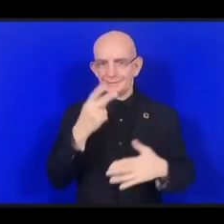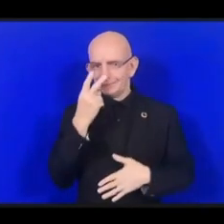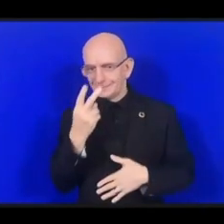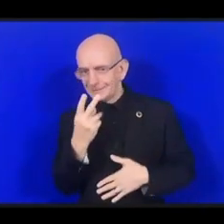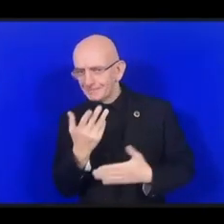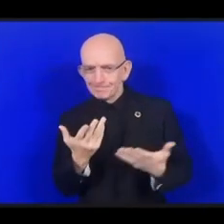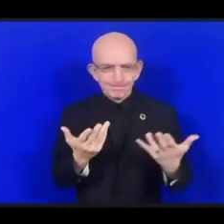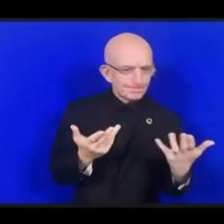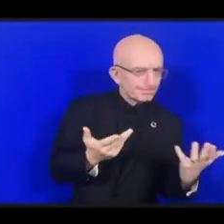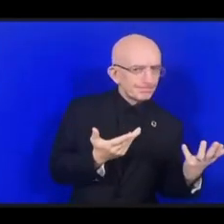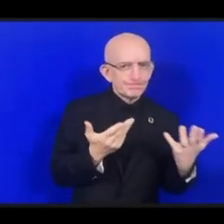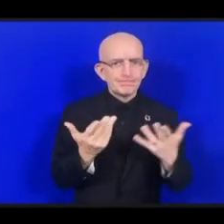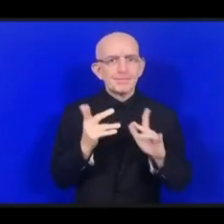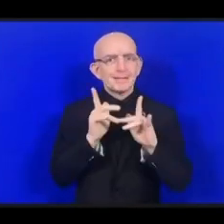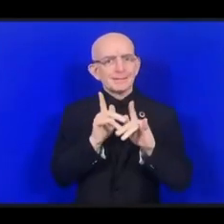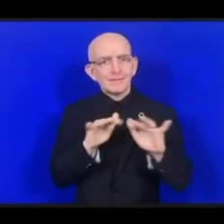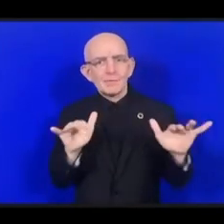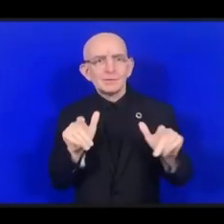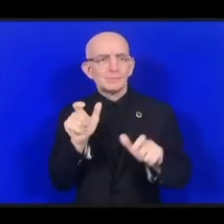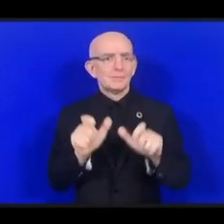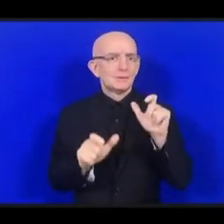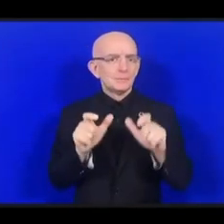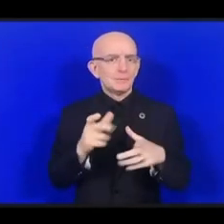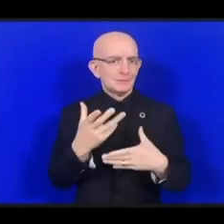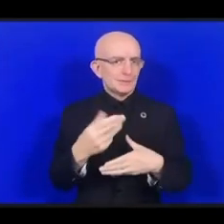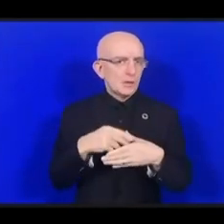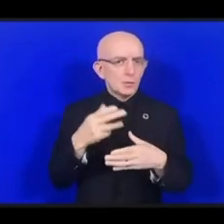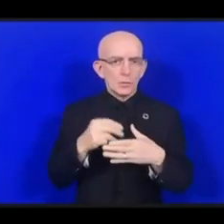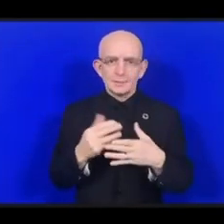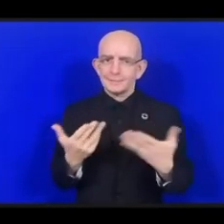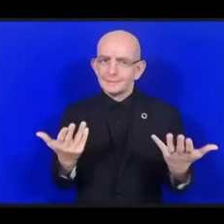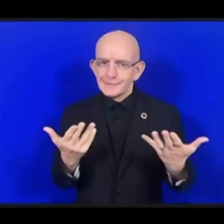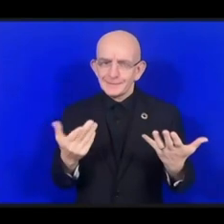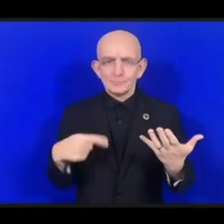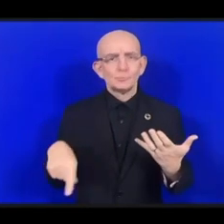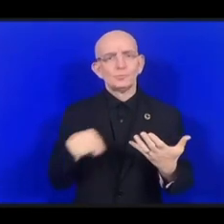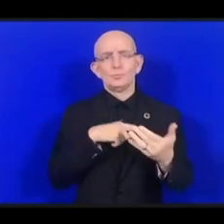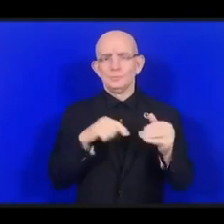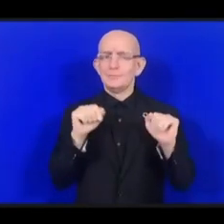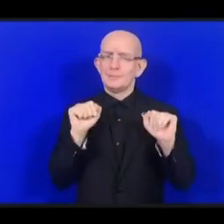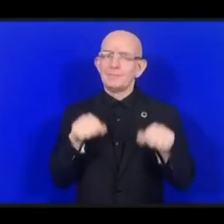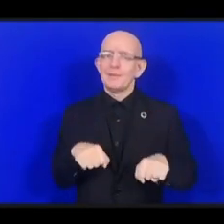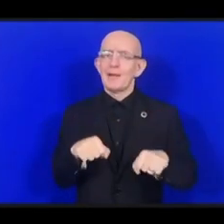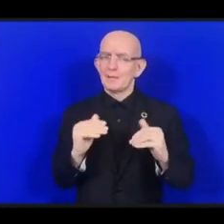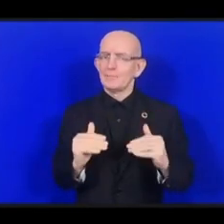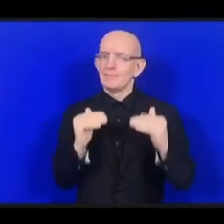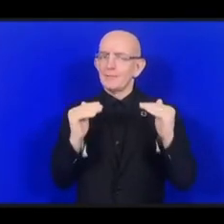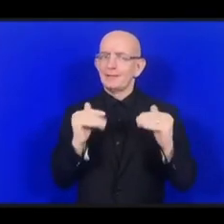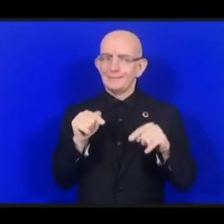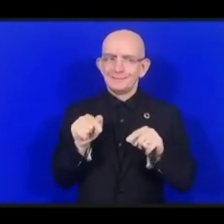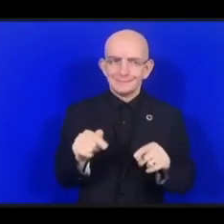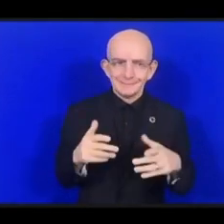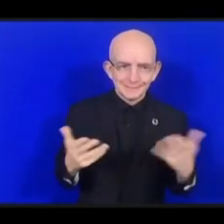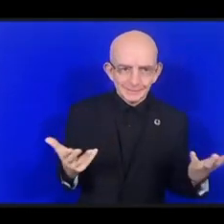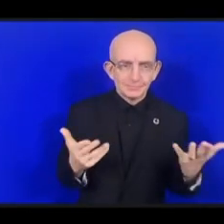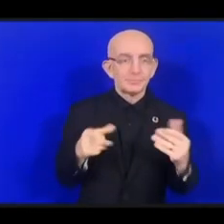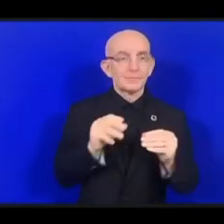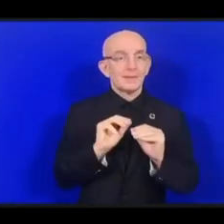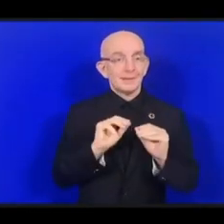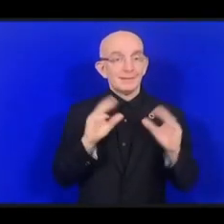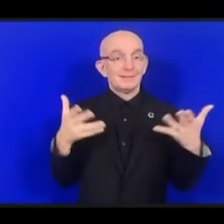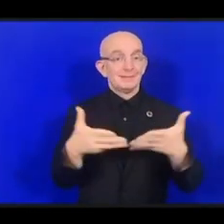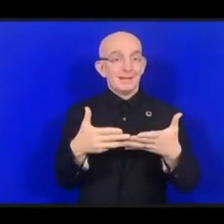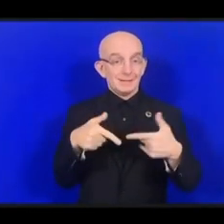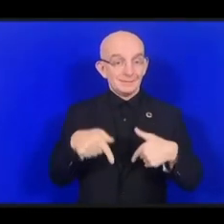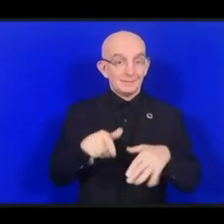هذا الصدى فنحن باستطاعتنا ان نقوم بشيء افضل انا شاركت في